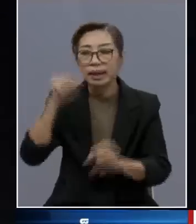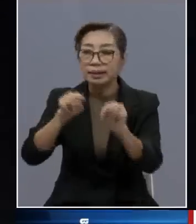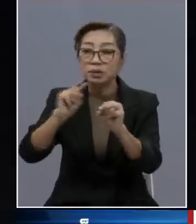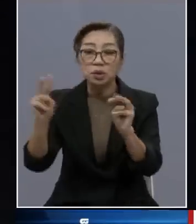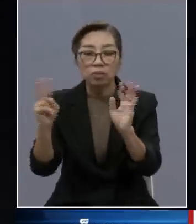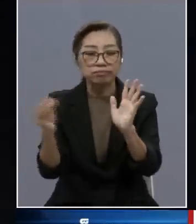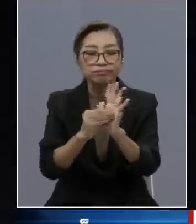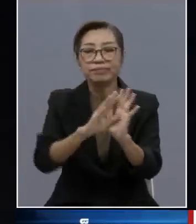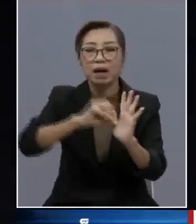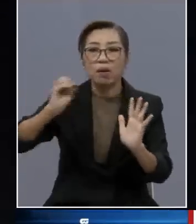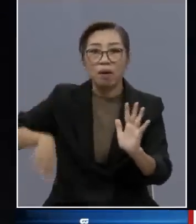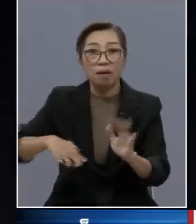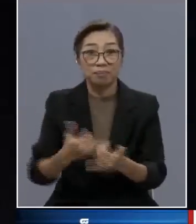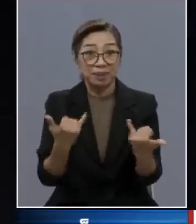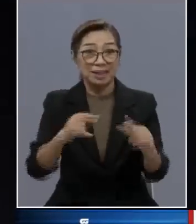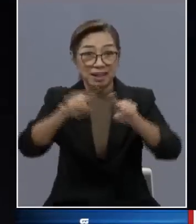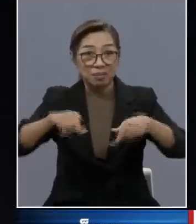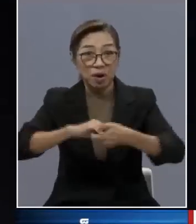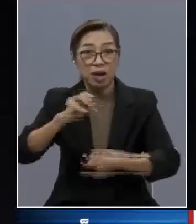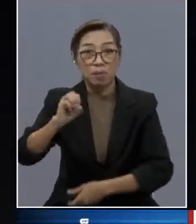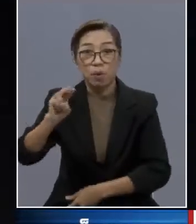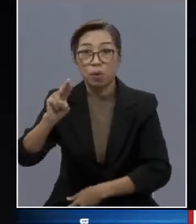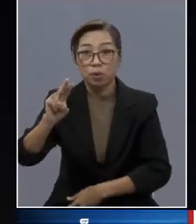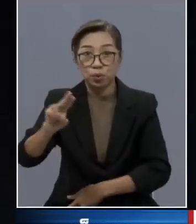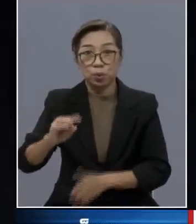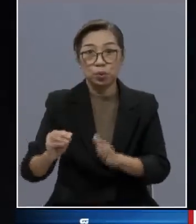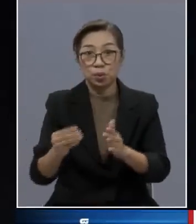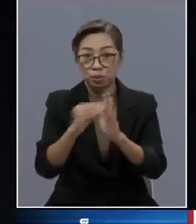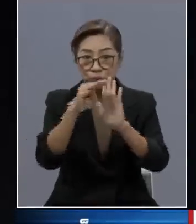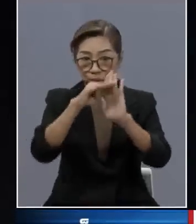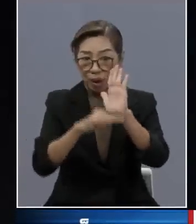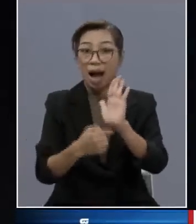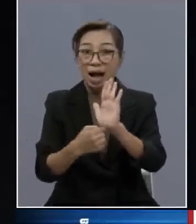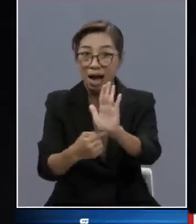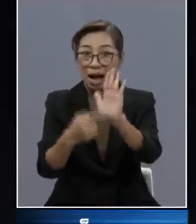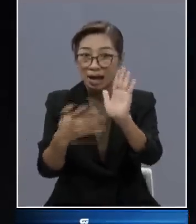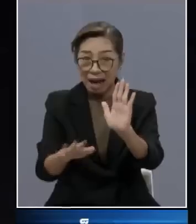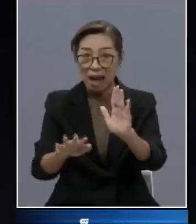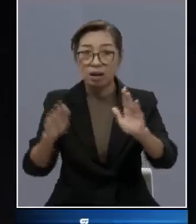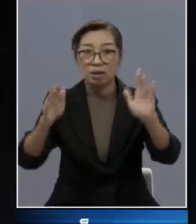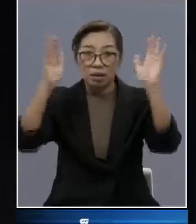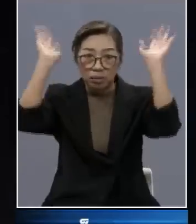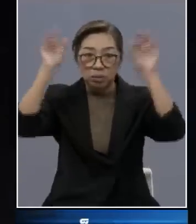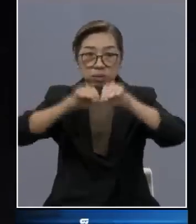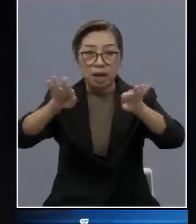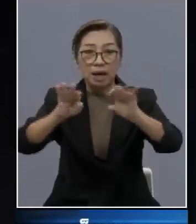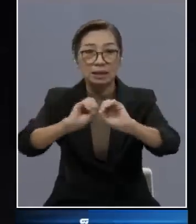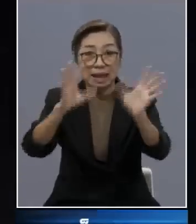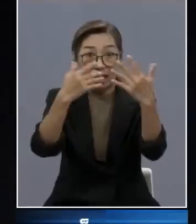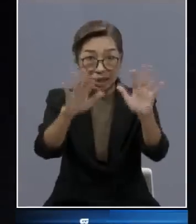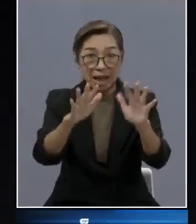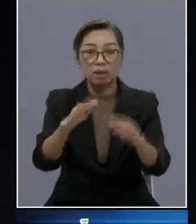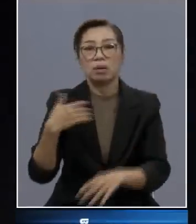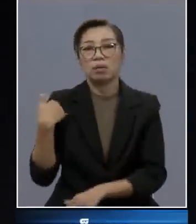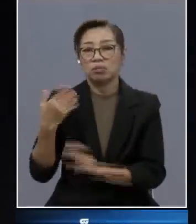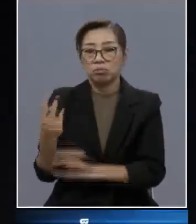พอเห็นร่าง MOU ออกมาแบบนี้และประกาศกันอย่างชัดเจนมีอีกหนึ่งบุคคลที่วิพากษ์วิจารณ์ไม่เห็นด้วยใน2ประเด็น